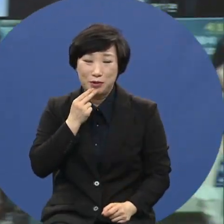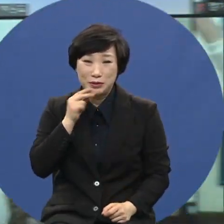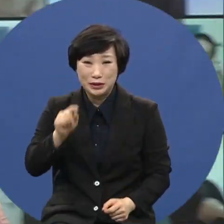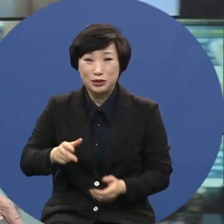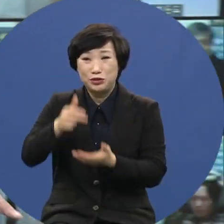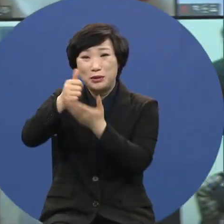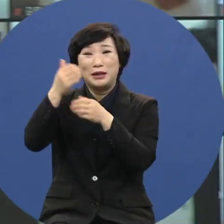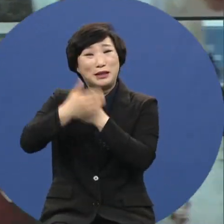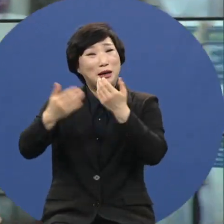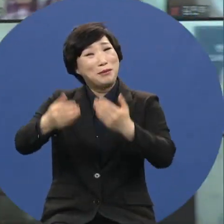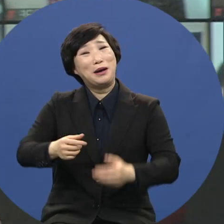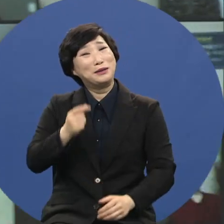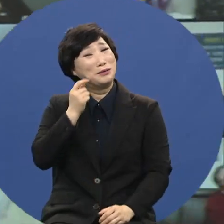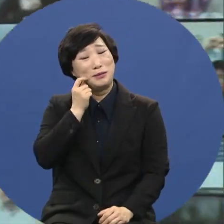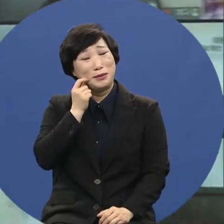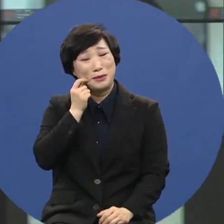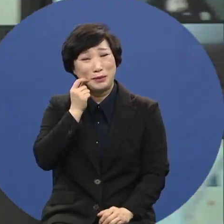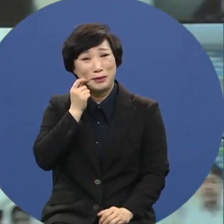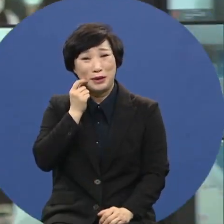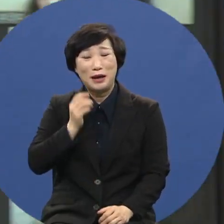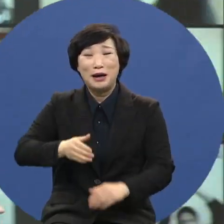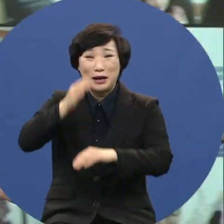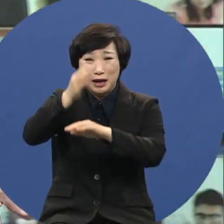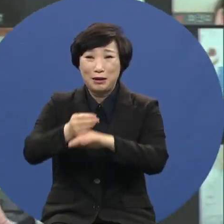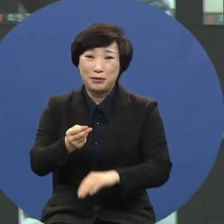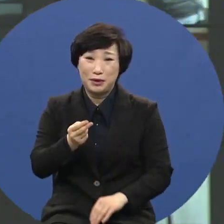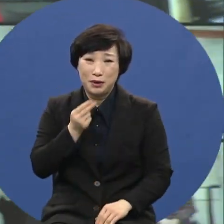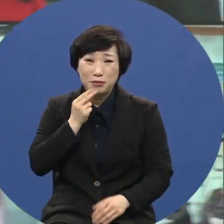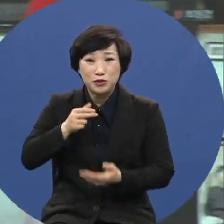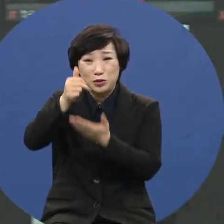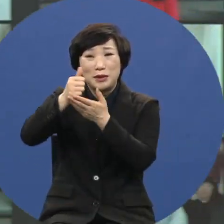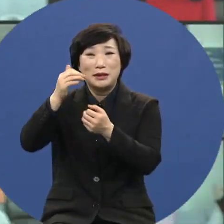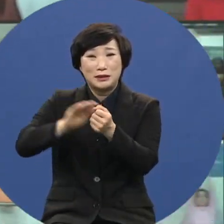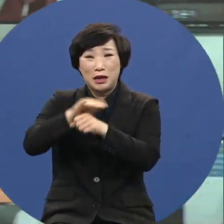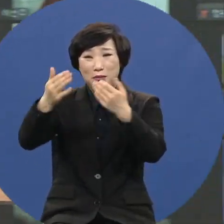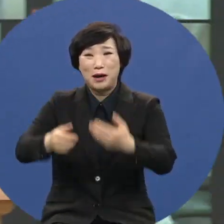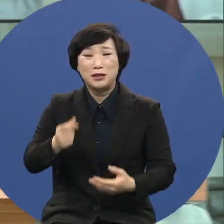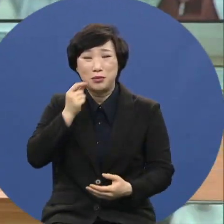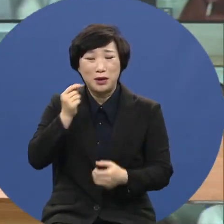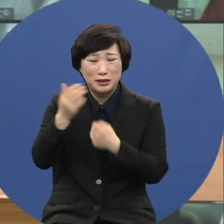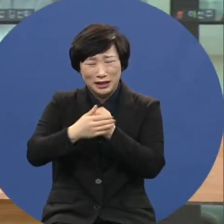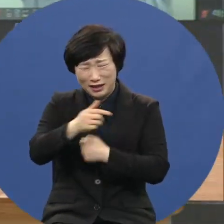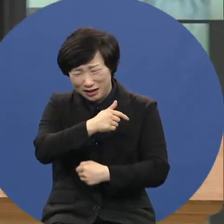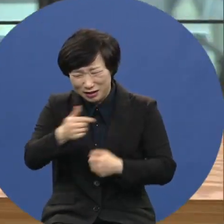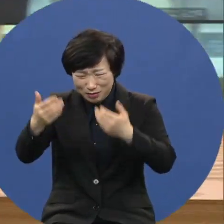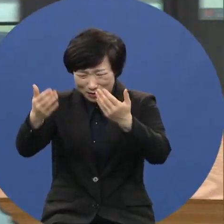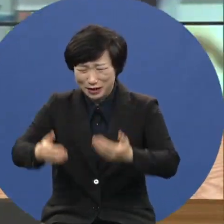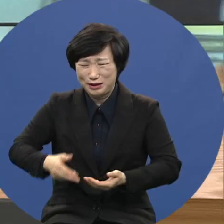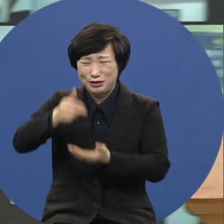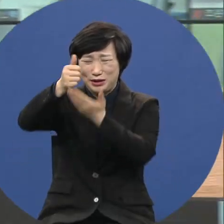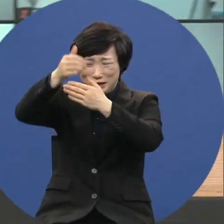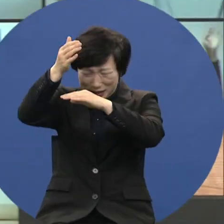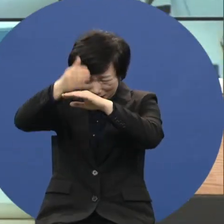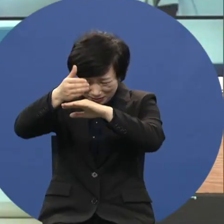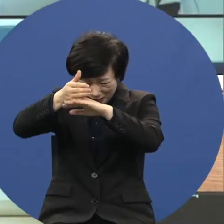사랑 받아들일 수 없고 감사 없이 받아들일 수 없는 이 은혜, 주님